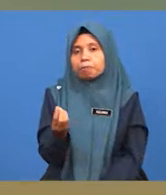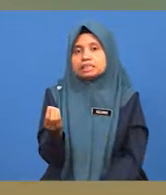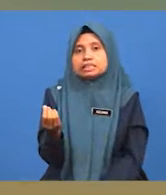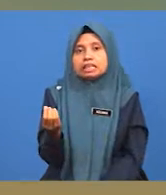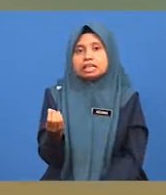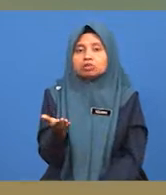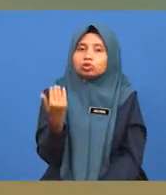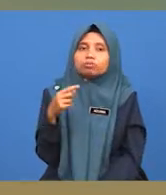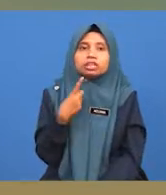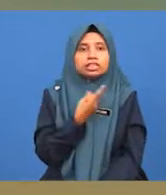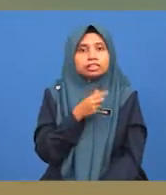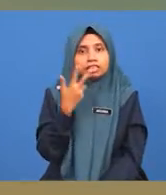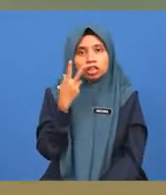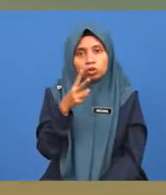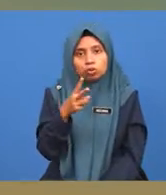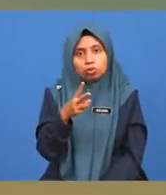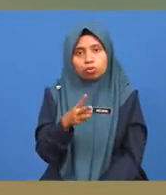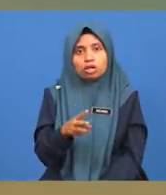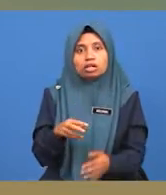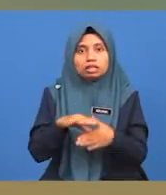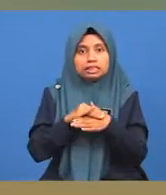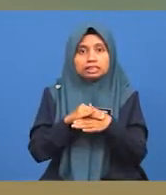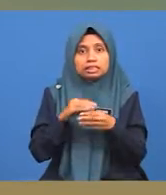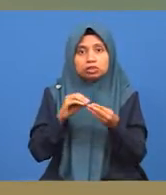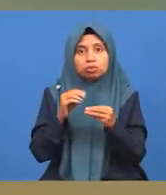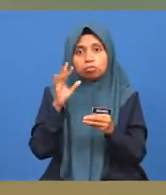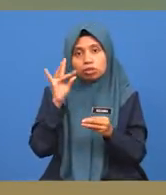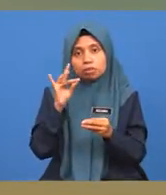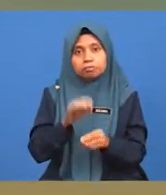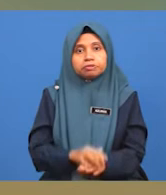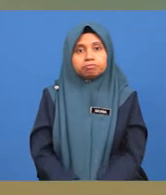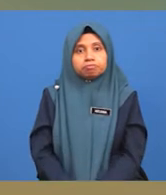Sekarang, mari kita lihat isi ke-8 pula.